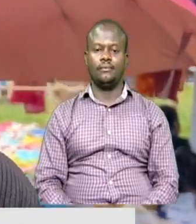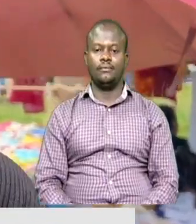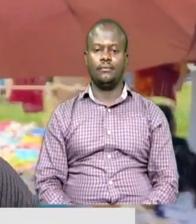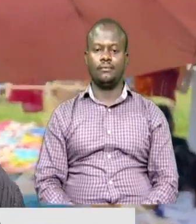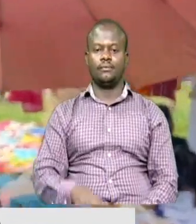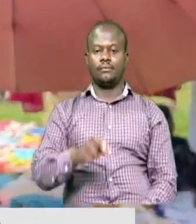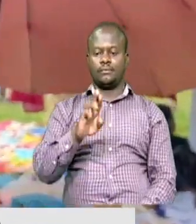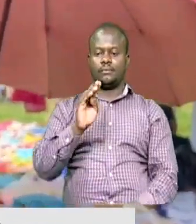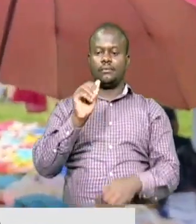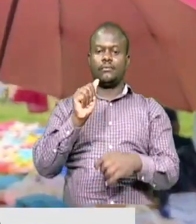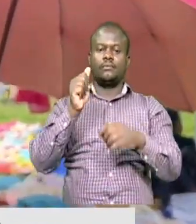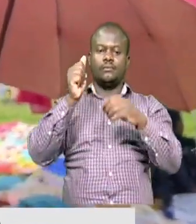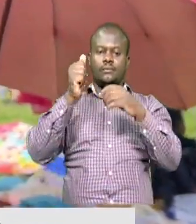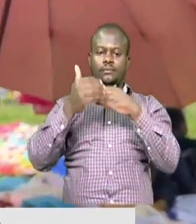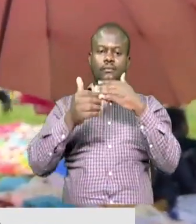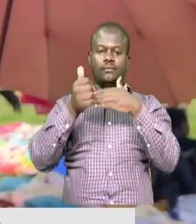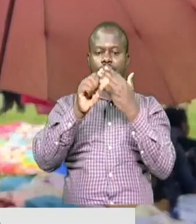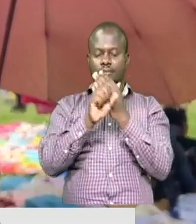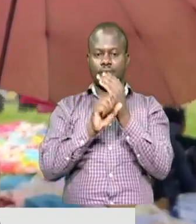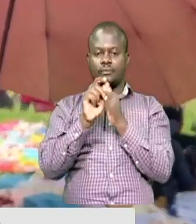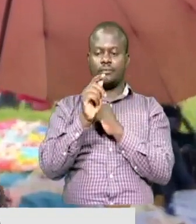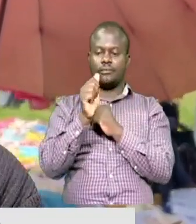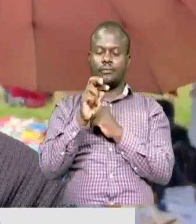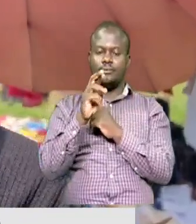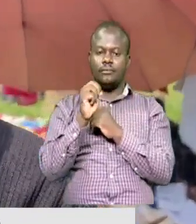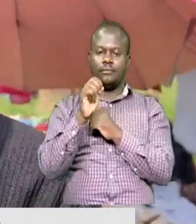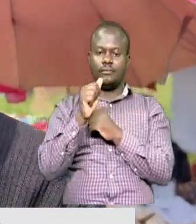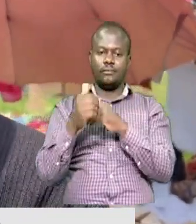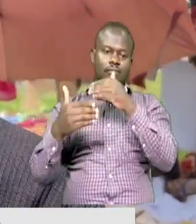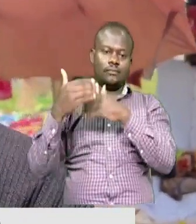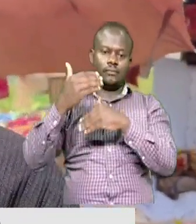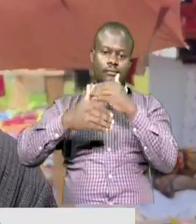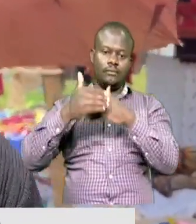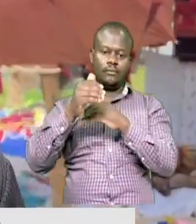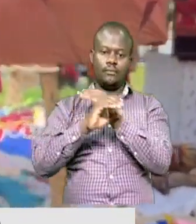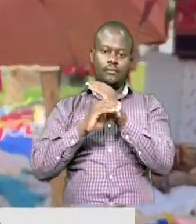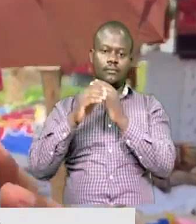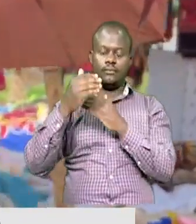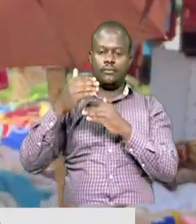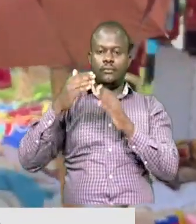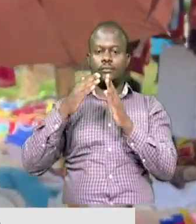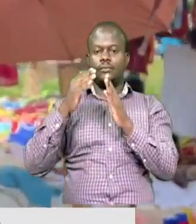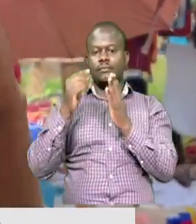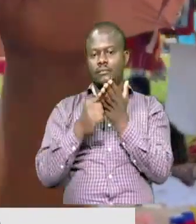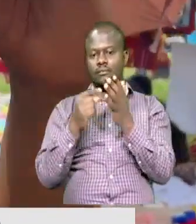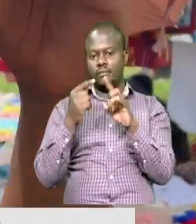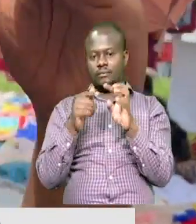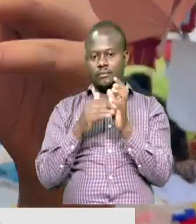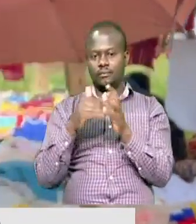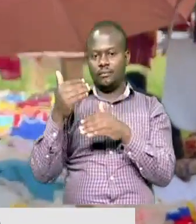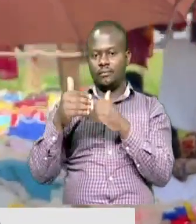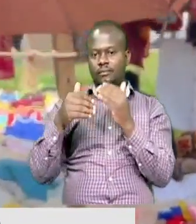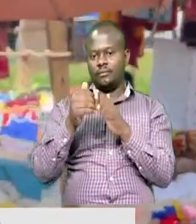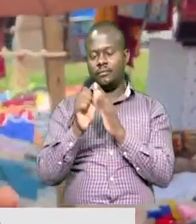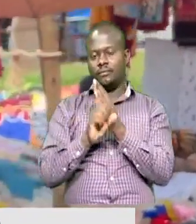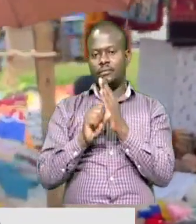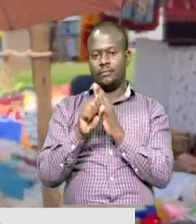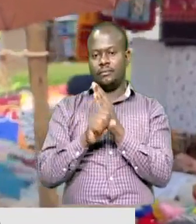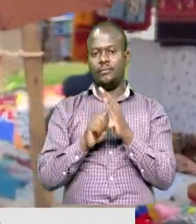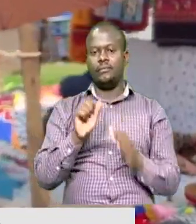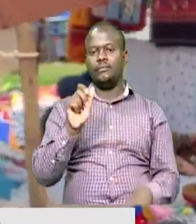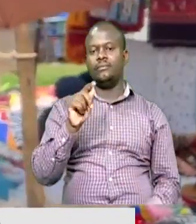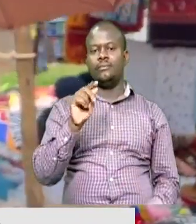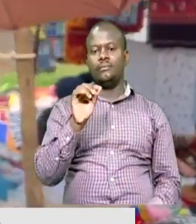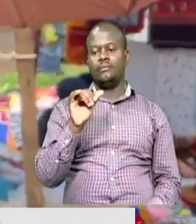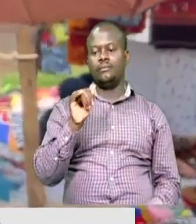Arabia hafi yawe tugeze mu murenge wa Karamani mu murenge uhana imbibi n'igihugu cy'Ubugande ndetse ugahana imbibi n'undi murenge wa